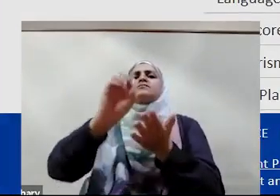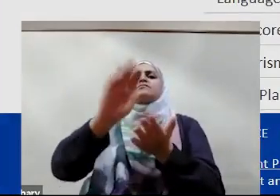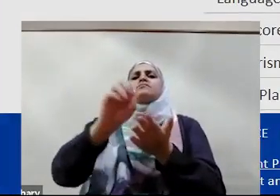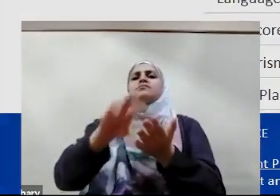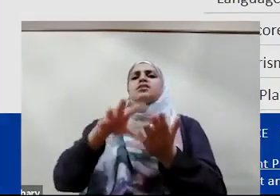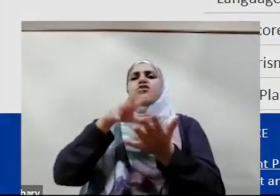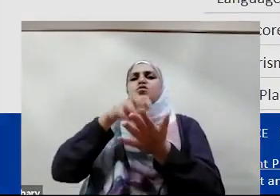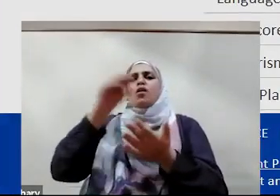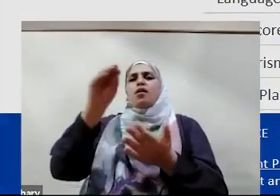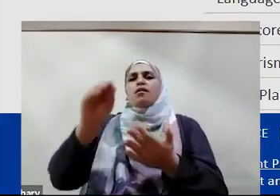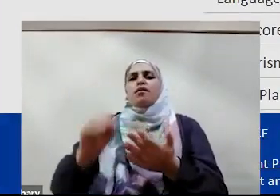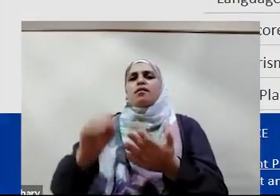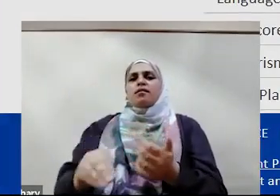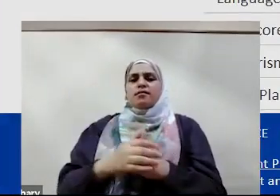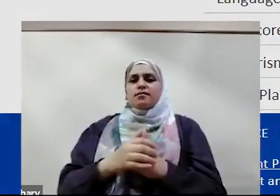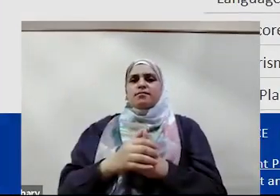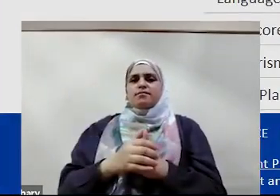يعني